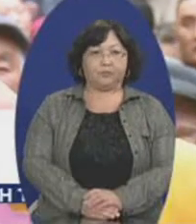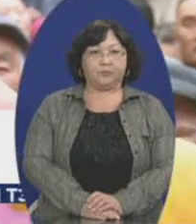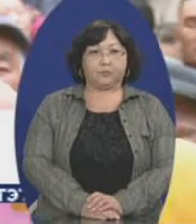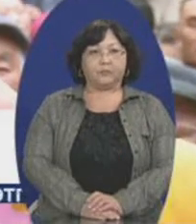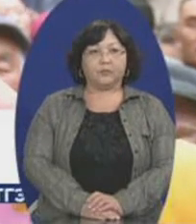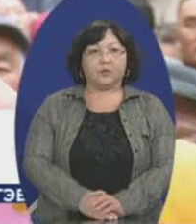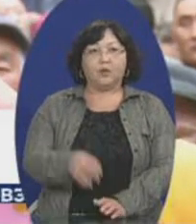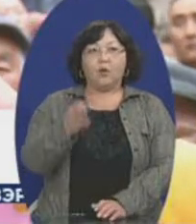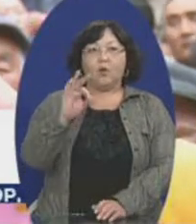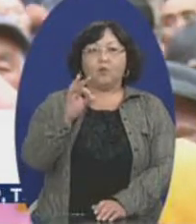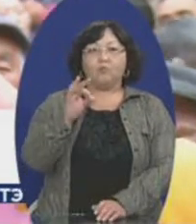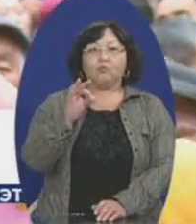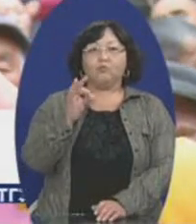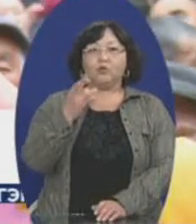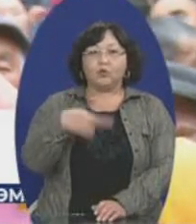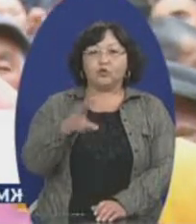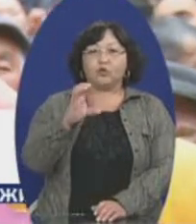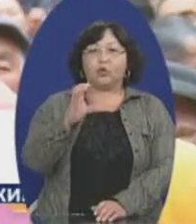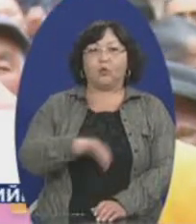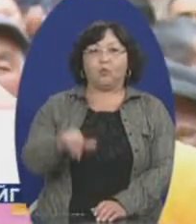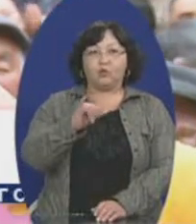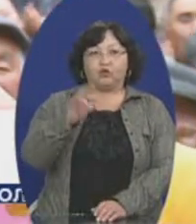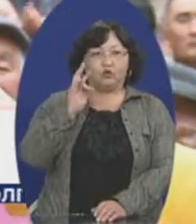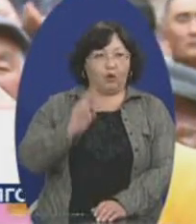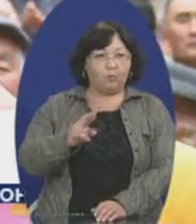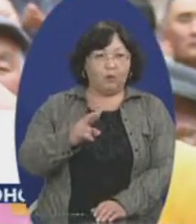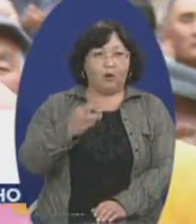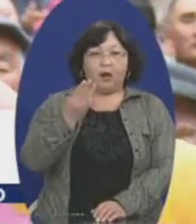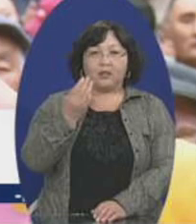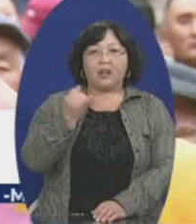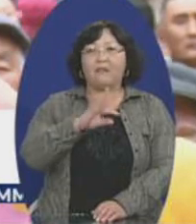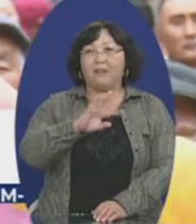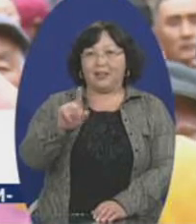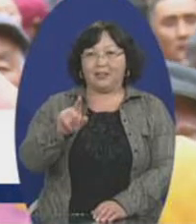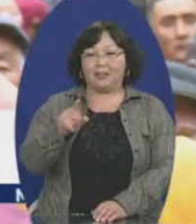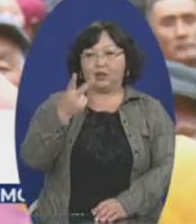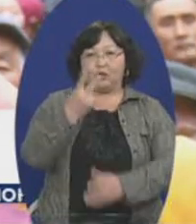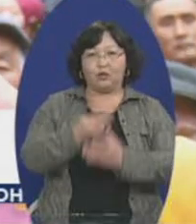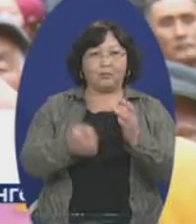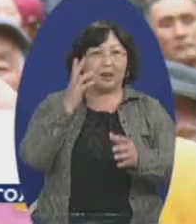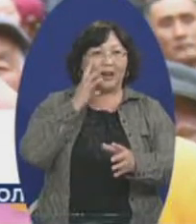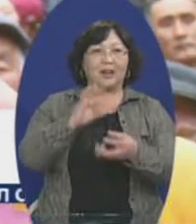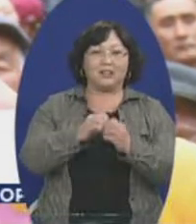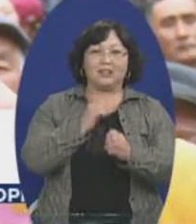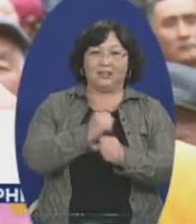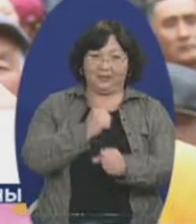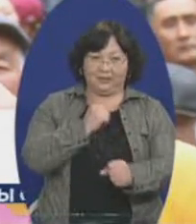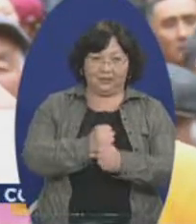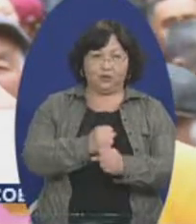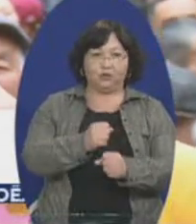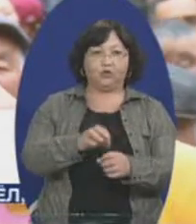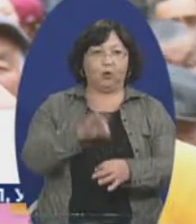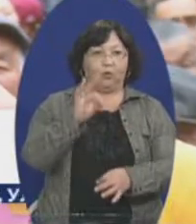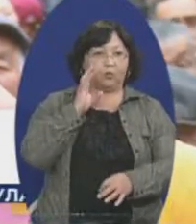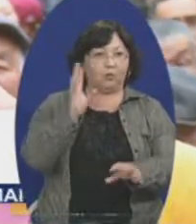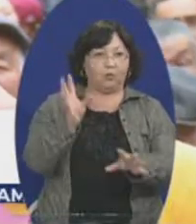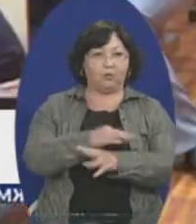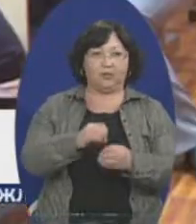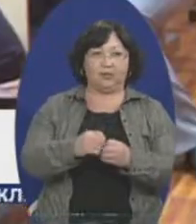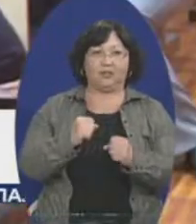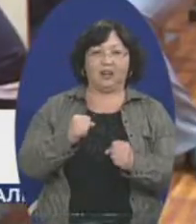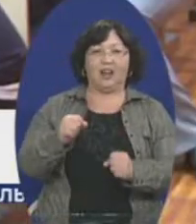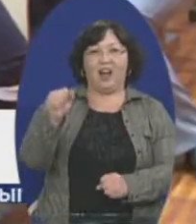Өмнө солонгос, Японы төрчин, Тайваны төрчин дандаа ийм холимог систем Барцаа системийг сонгоод тэгээд Азийн бар